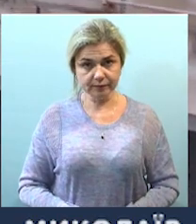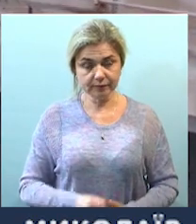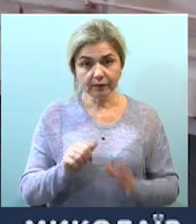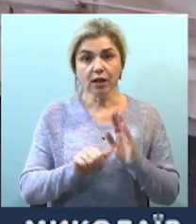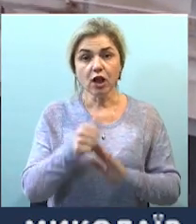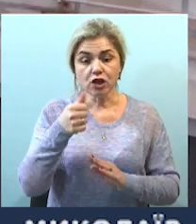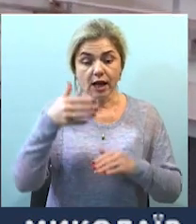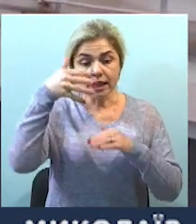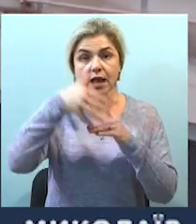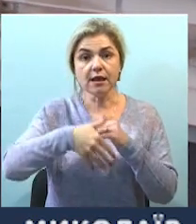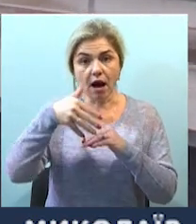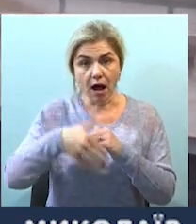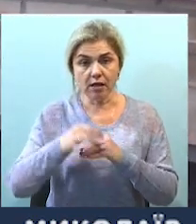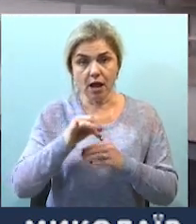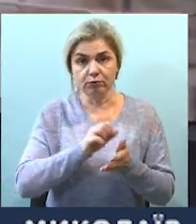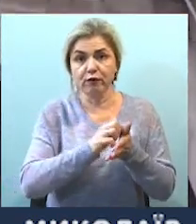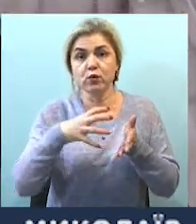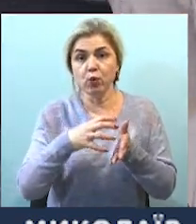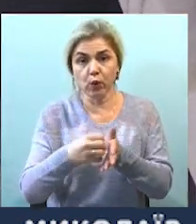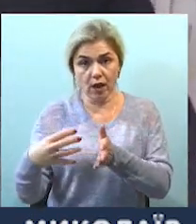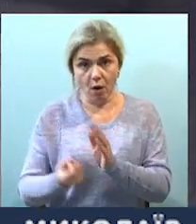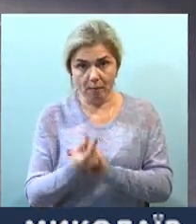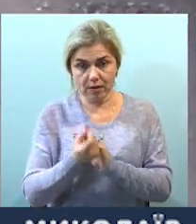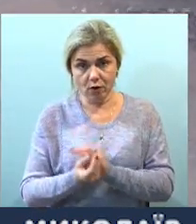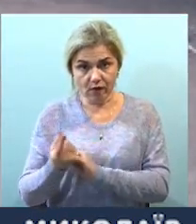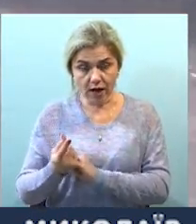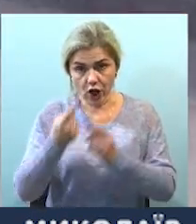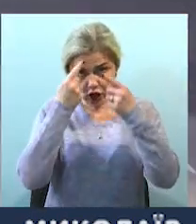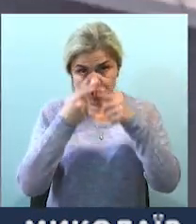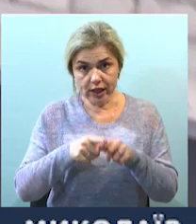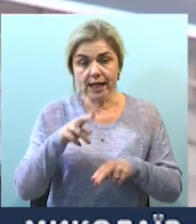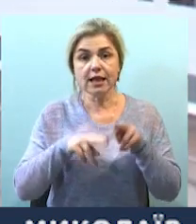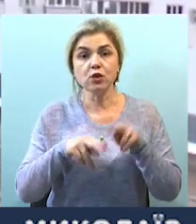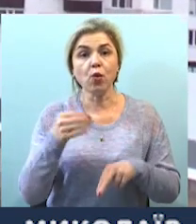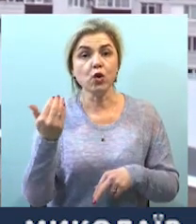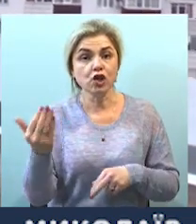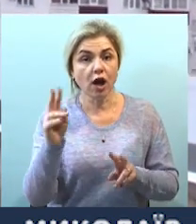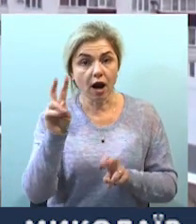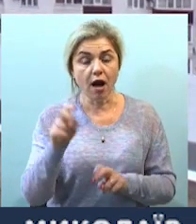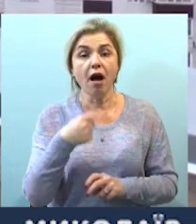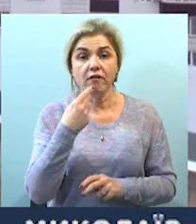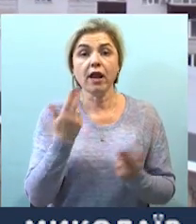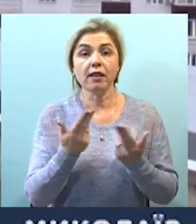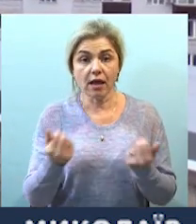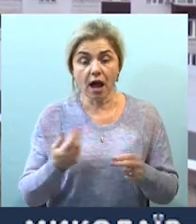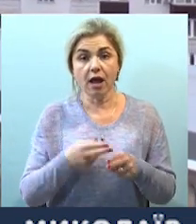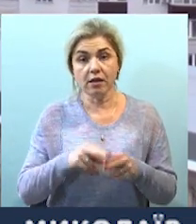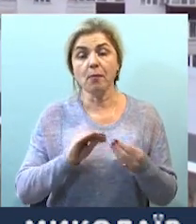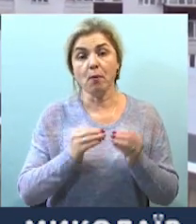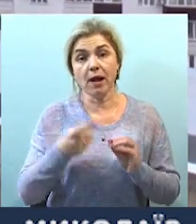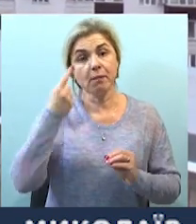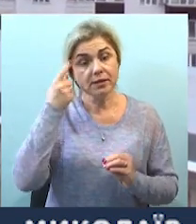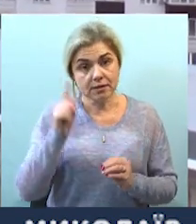Получается, вот такие вздутки вот образовались. Инженер застройщика сказал, что да, мы об этой проблеме знаем,